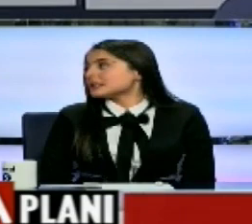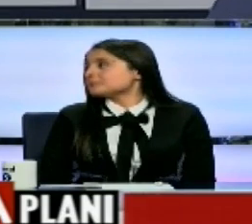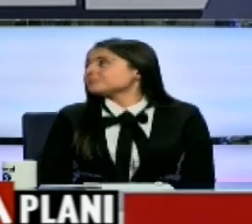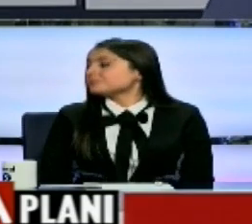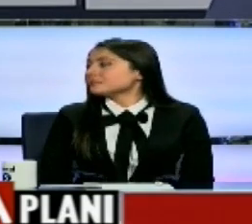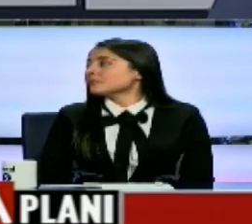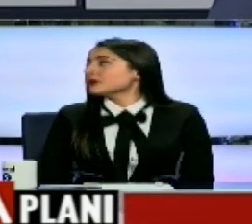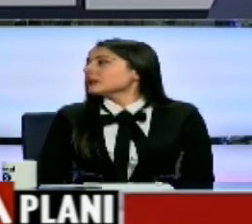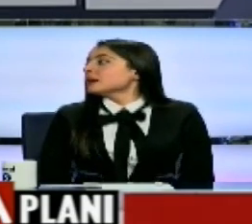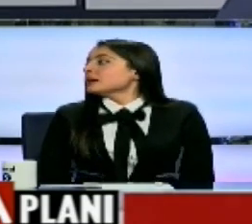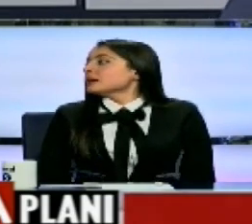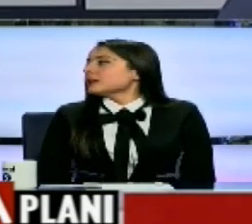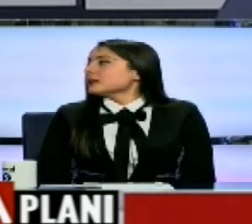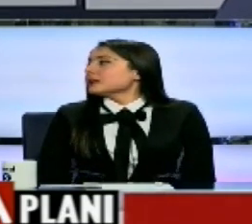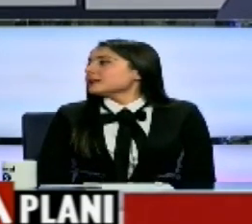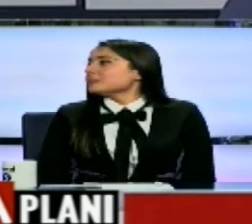yapacağız. İnşallah.